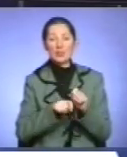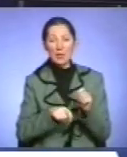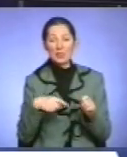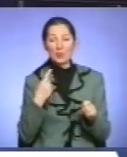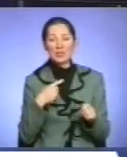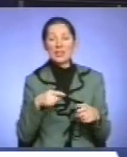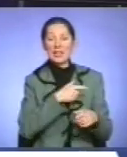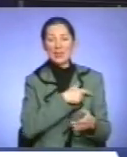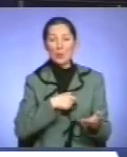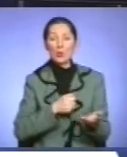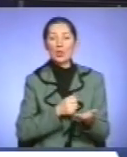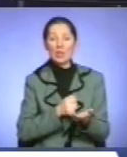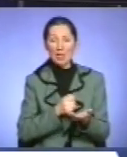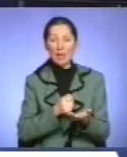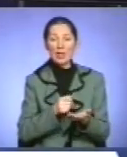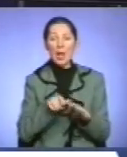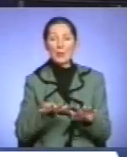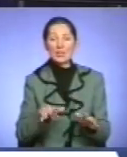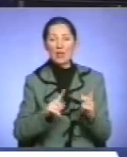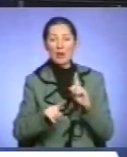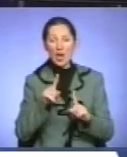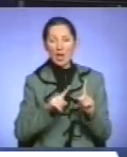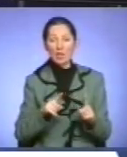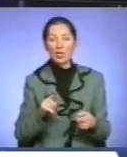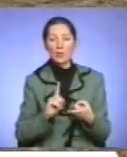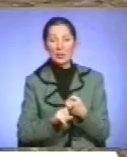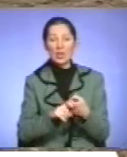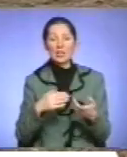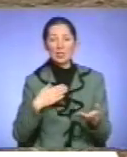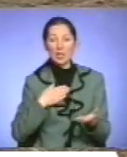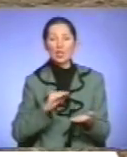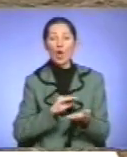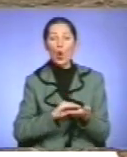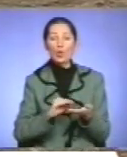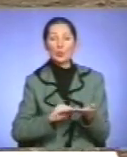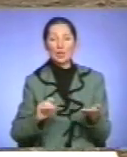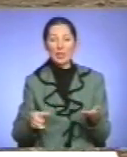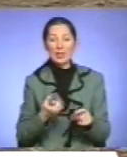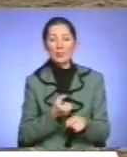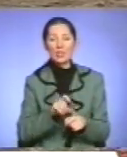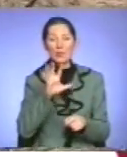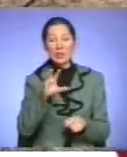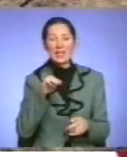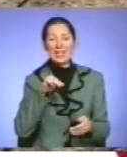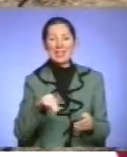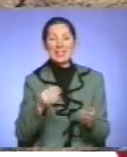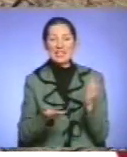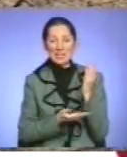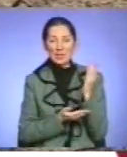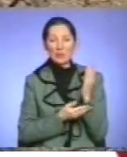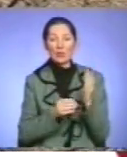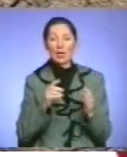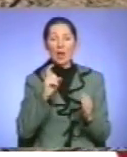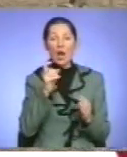депутати місцевих рад. Долучились і наші кореспонденти. Більше 5 тисяч саджанців хвої на території